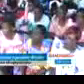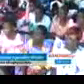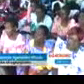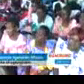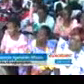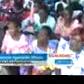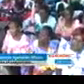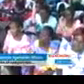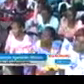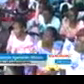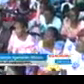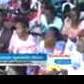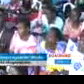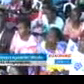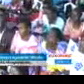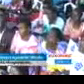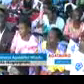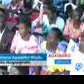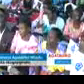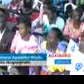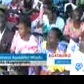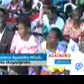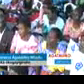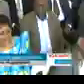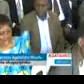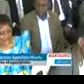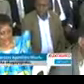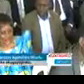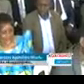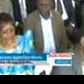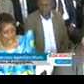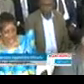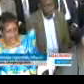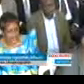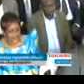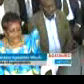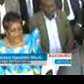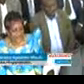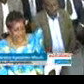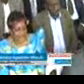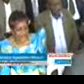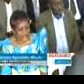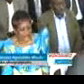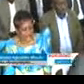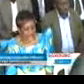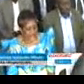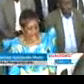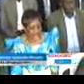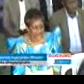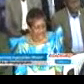atendereza amawulire gano gagambye nti galeeta eggulire nga bwe libadde wabula n'asaba abantu bulijjo obutakoma ku kunyumirwa bye balaba wabula